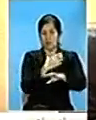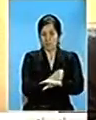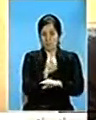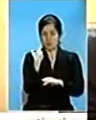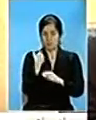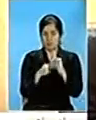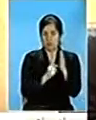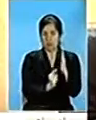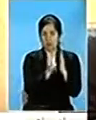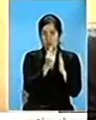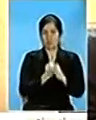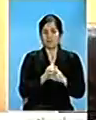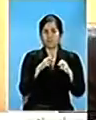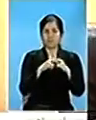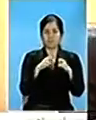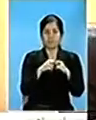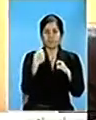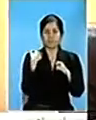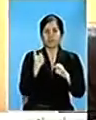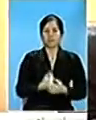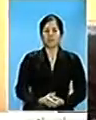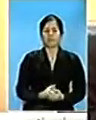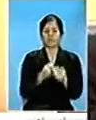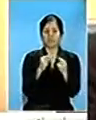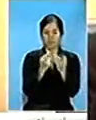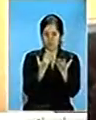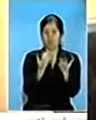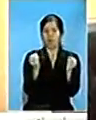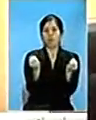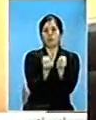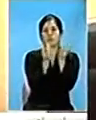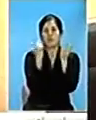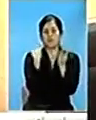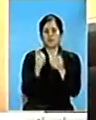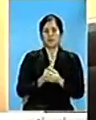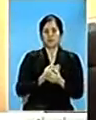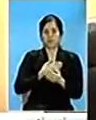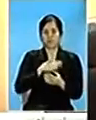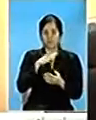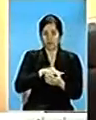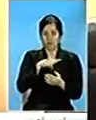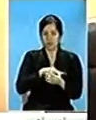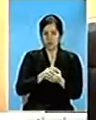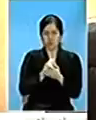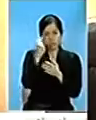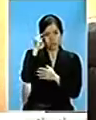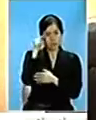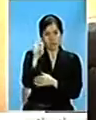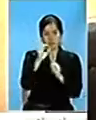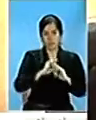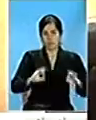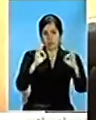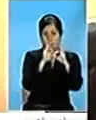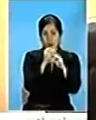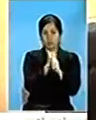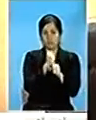ช่วงวิกฤตการณ์เหล่านั้นด้วยเราตระหนักถึงบทบาทหน้าที่ที่เราควรจะกระทำ